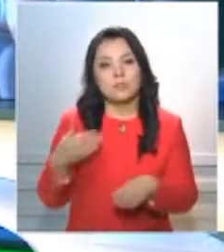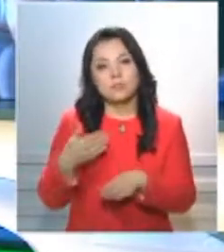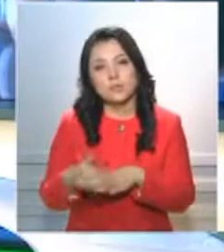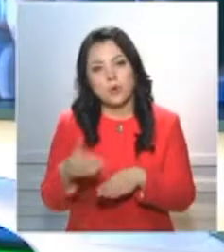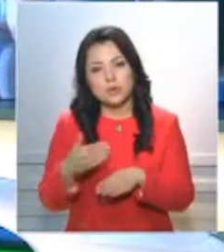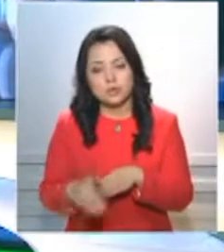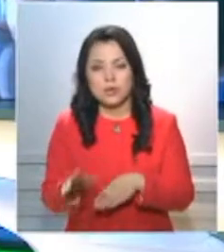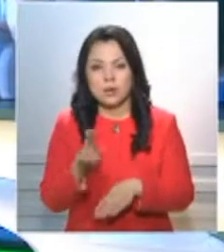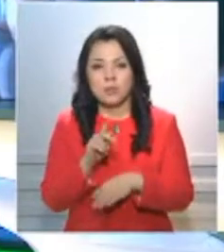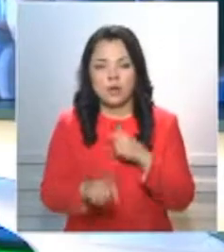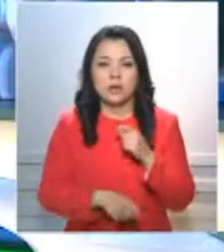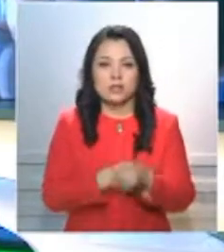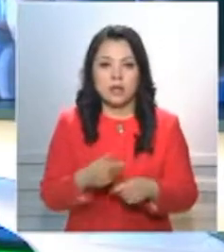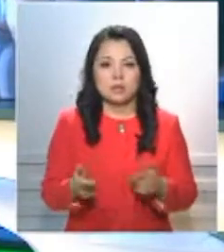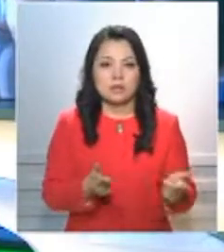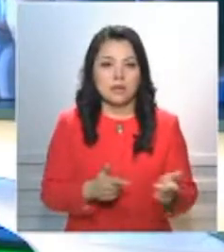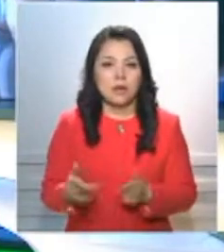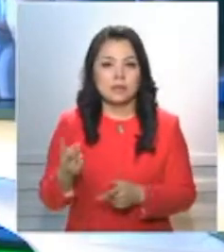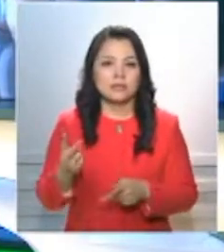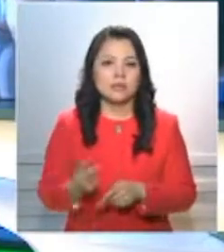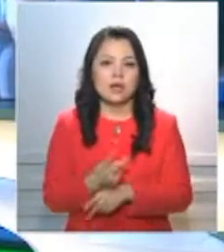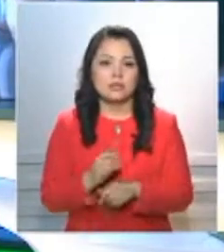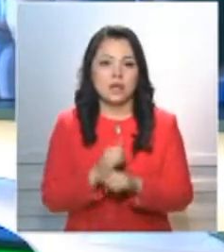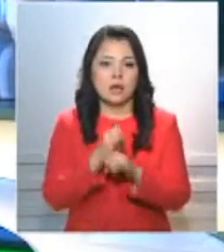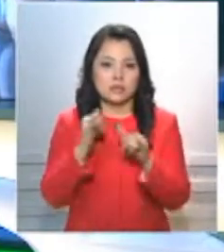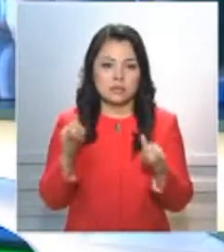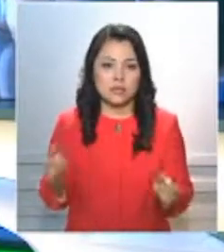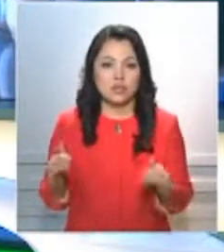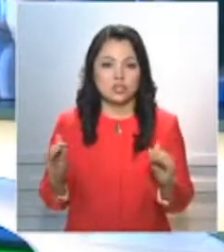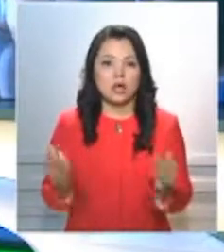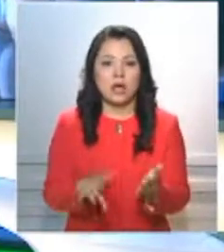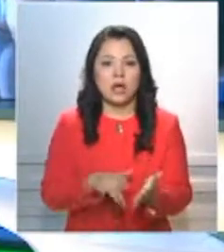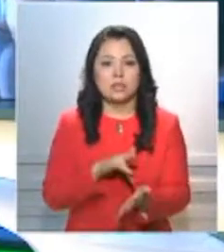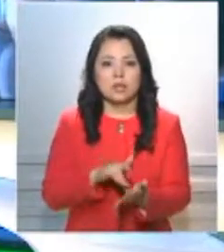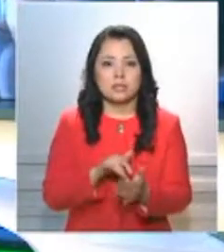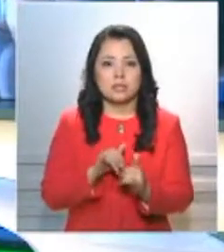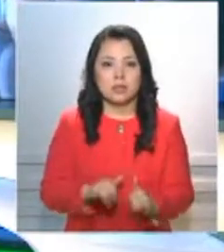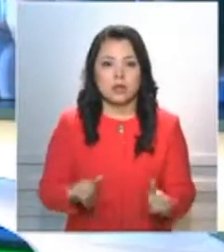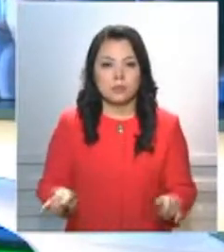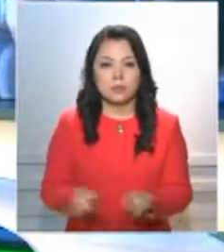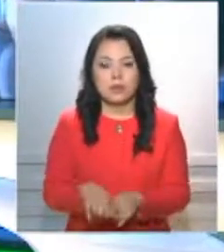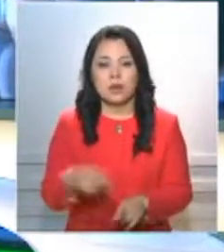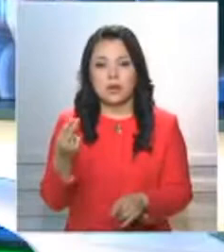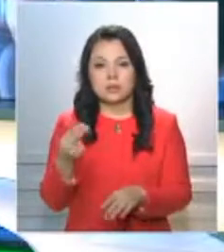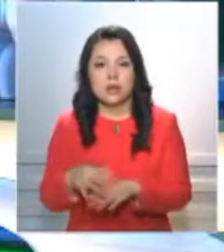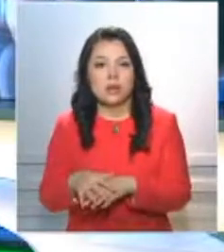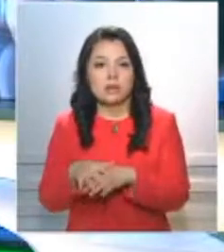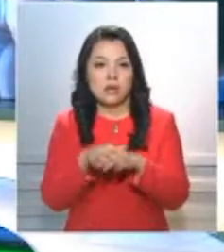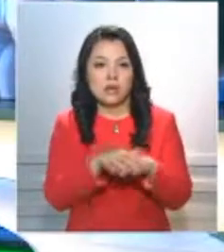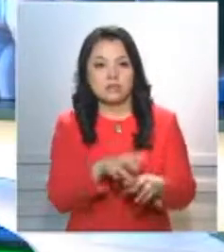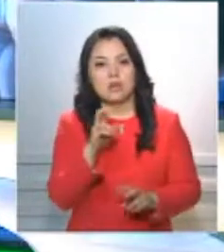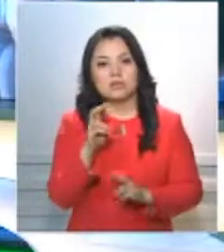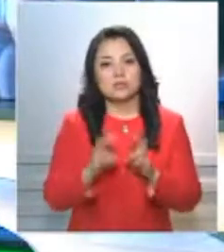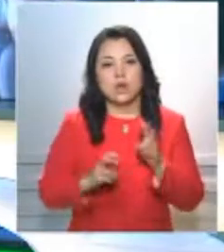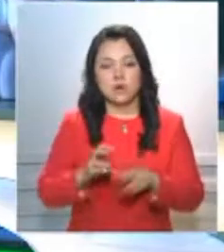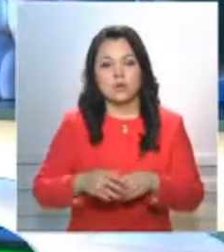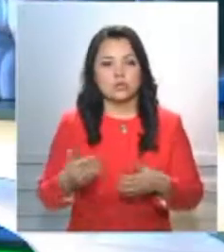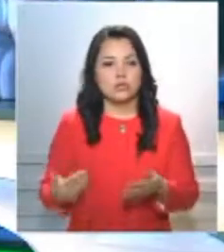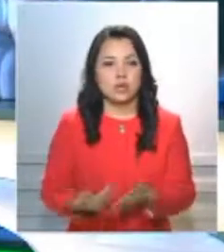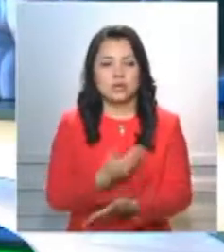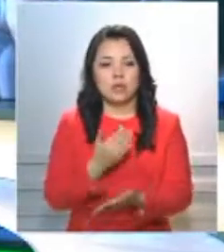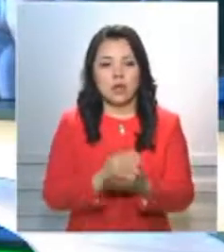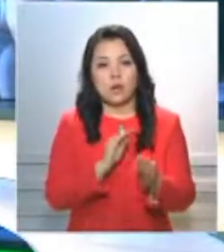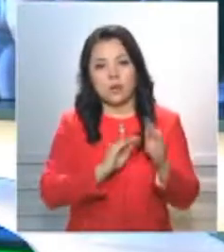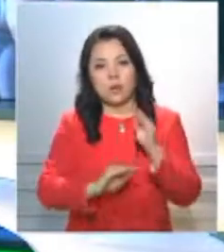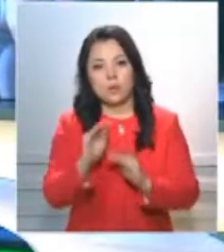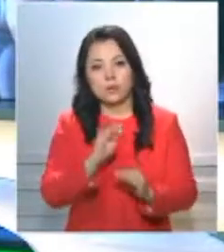дайындайтын кәсіпорынның өнімі екі есеге артты. Шағын қалаларды дамыту бағдарламасы аясында қомақты қаражат құйылып, зауытқа жаңа қондырғылар алынған.